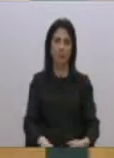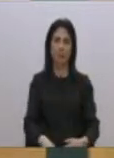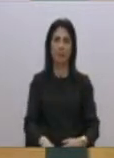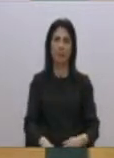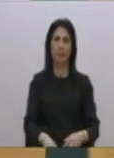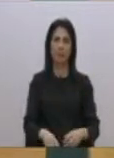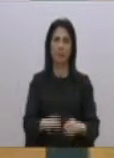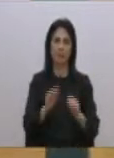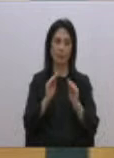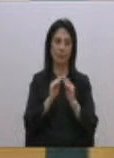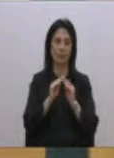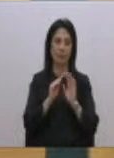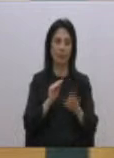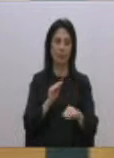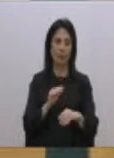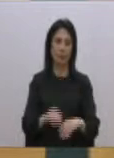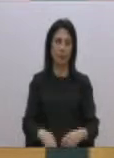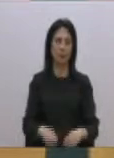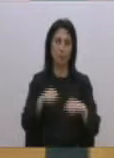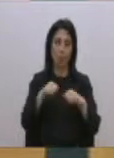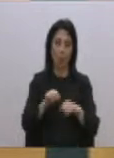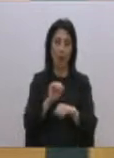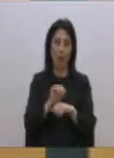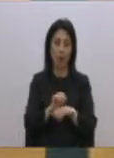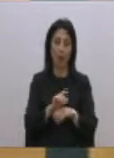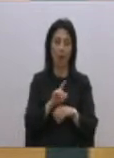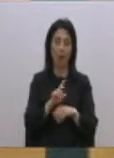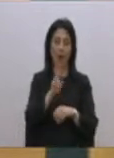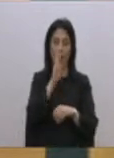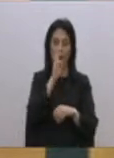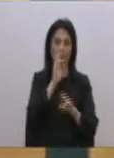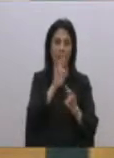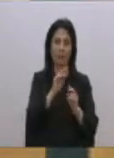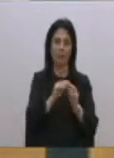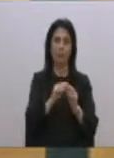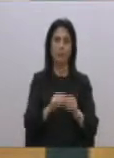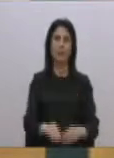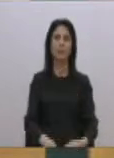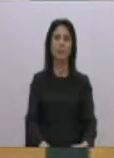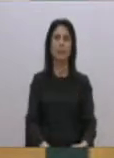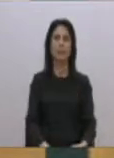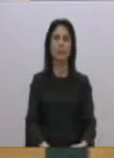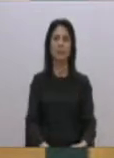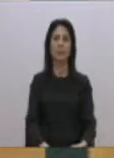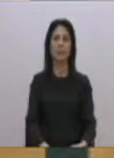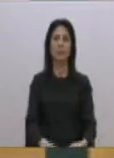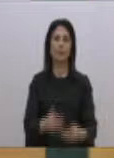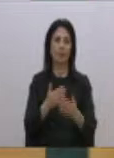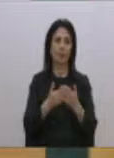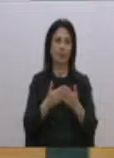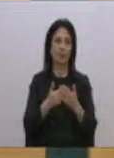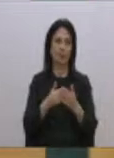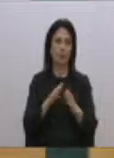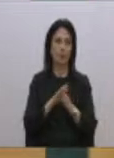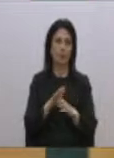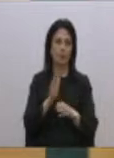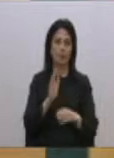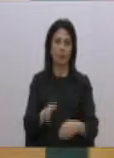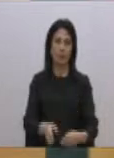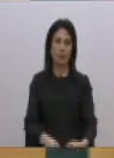უფლებები, ხელფასი და სხვა მატერიალური შეღავათები. ამით ეს რეკომენდაცია შესრულებული